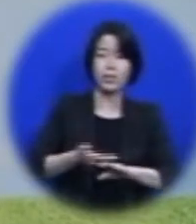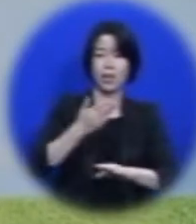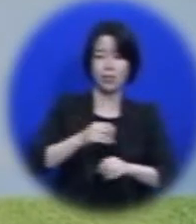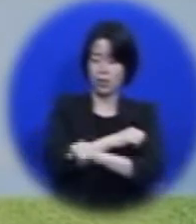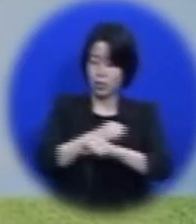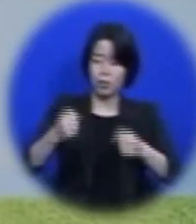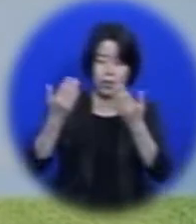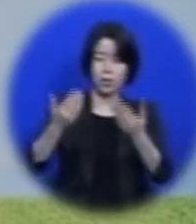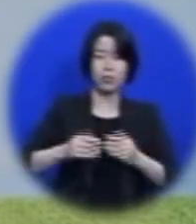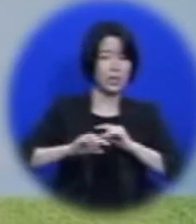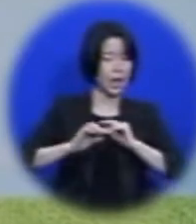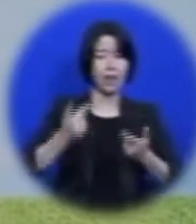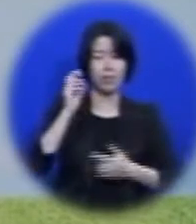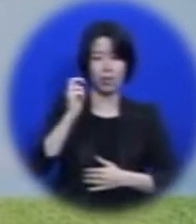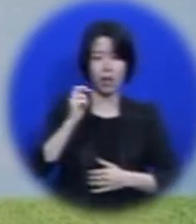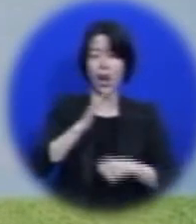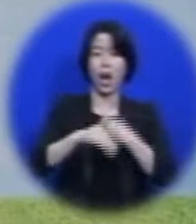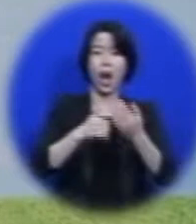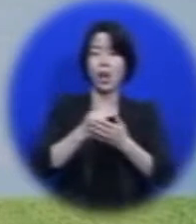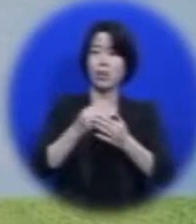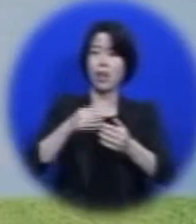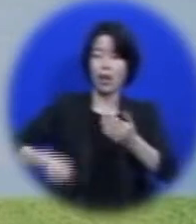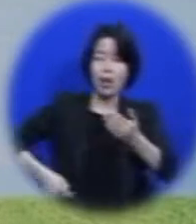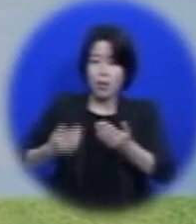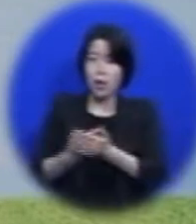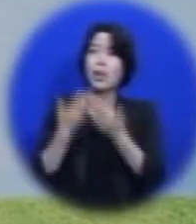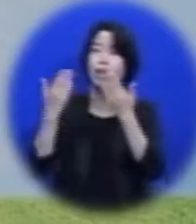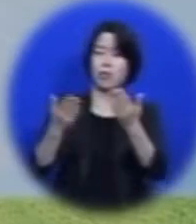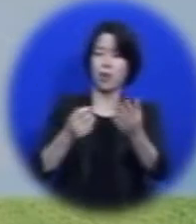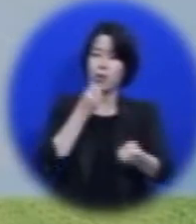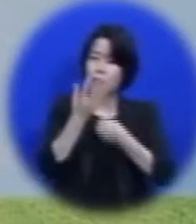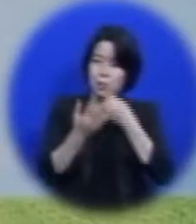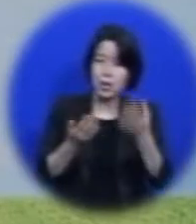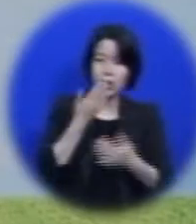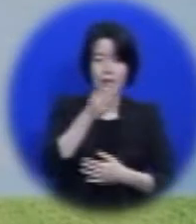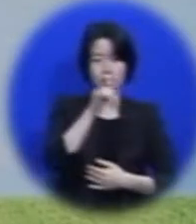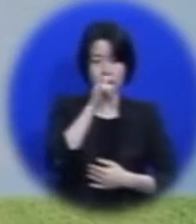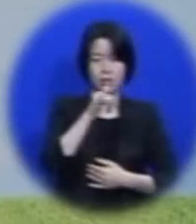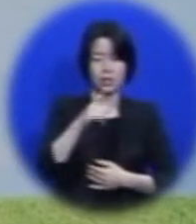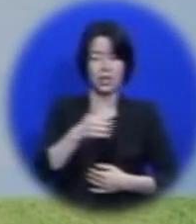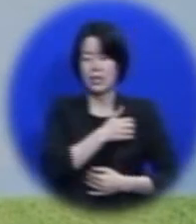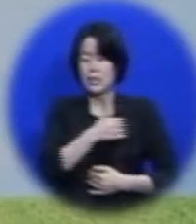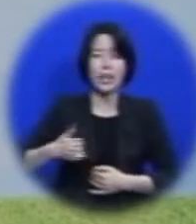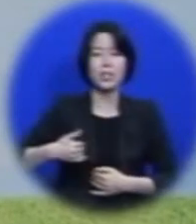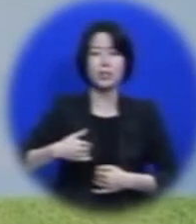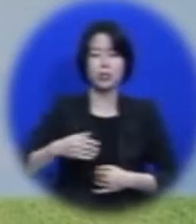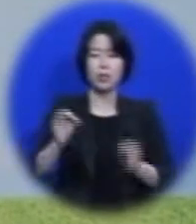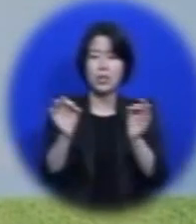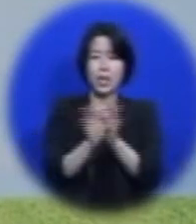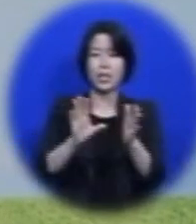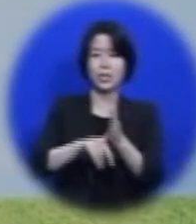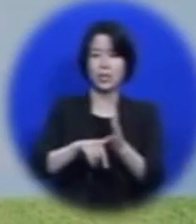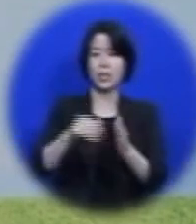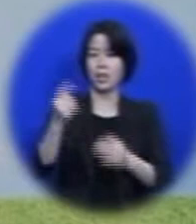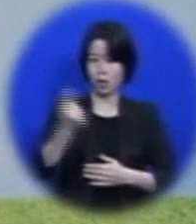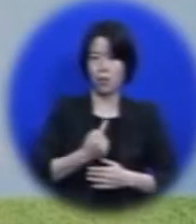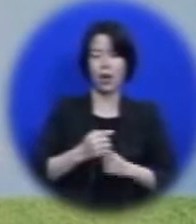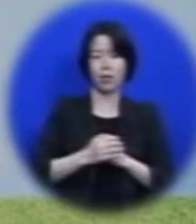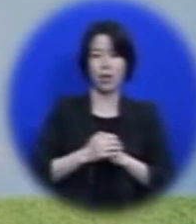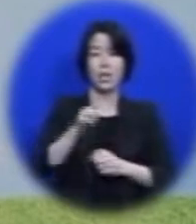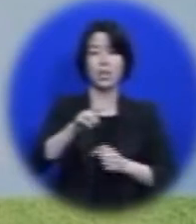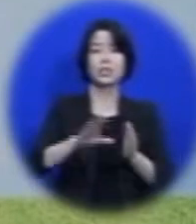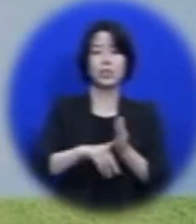거야. 하나님께 회개한다고 고백할 수 있는 자신도 없어지는 때가 옵니다.